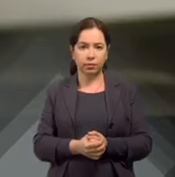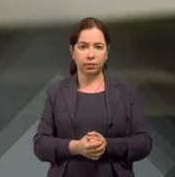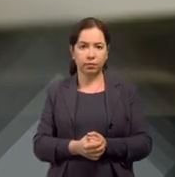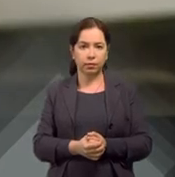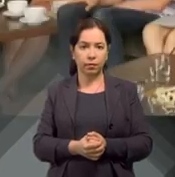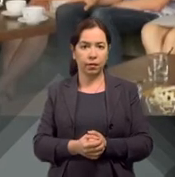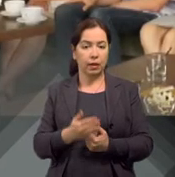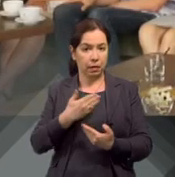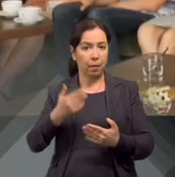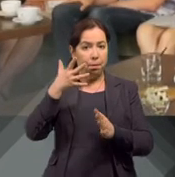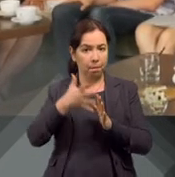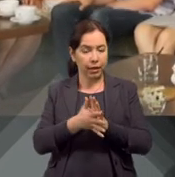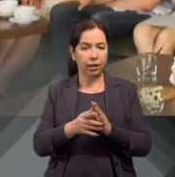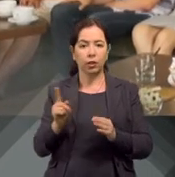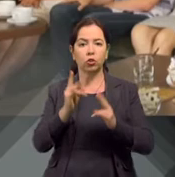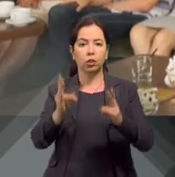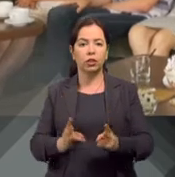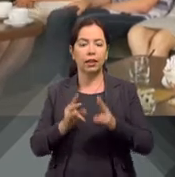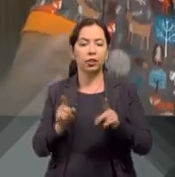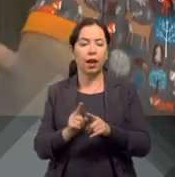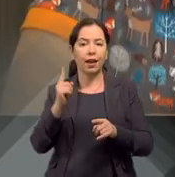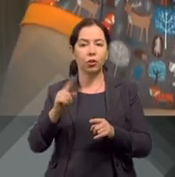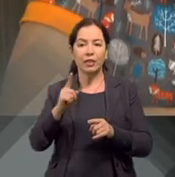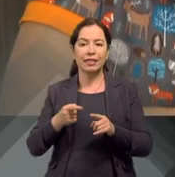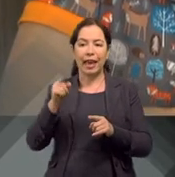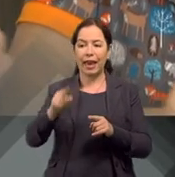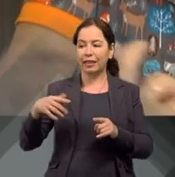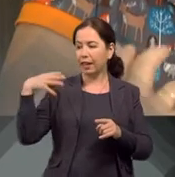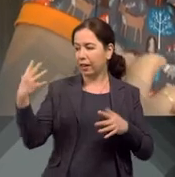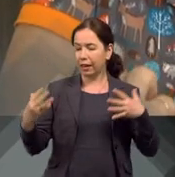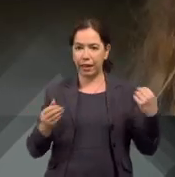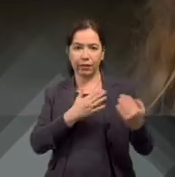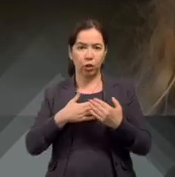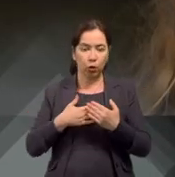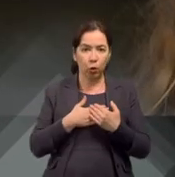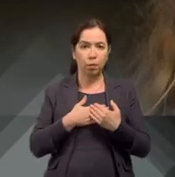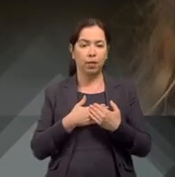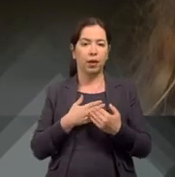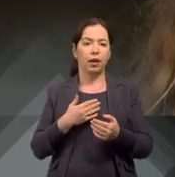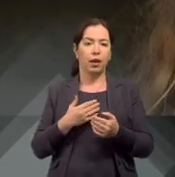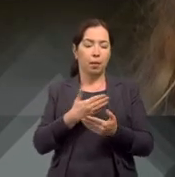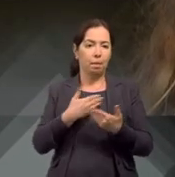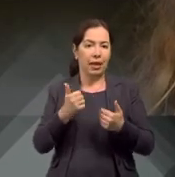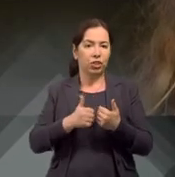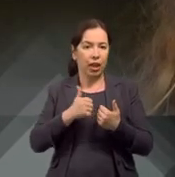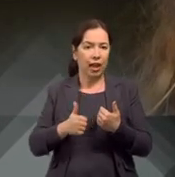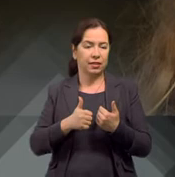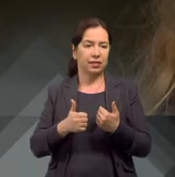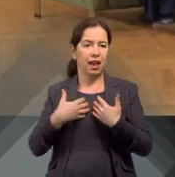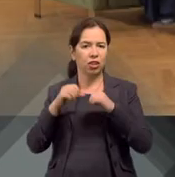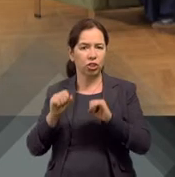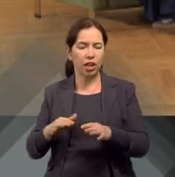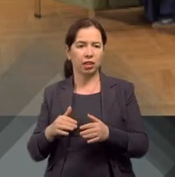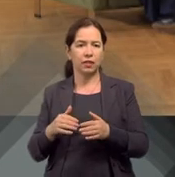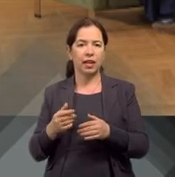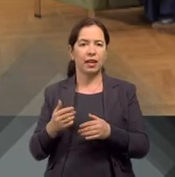Становится понятно, что нежность, как одно из этих крыльев, оно уязвимо, потому что мы им всегда жертвуем. Оно как будто ненаблюдаемо.